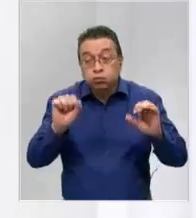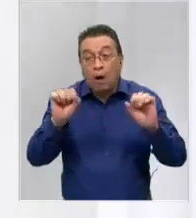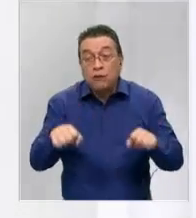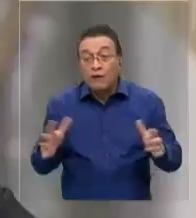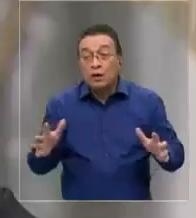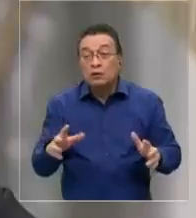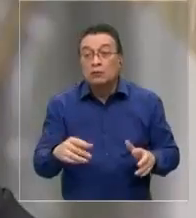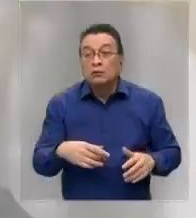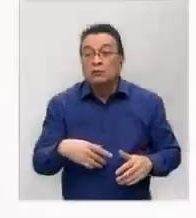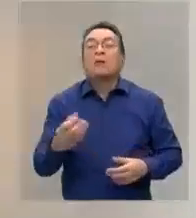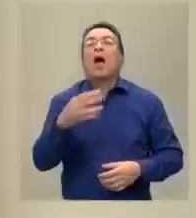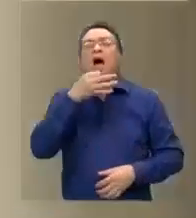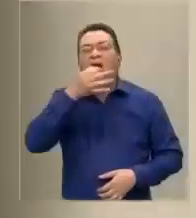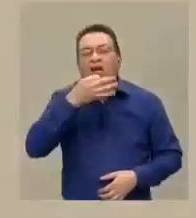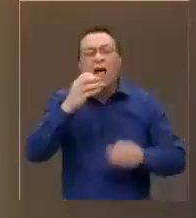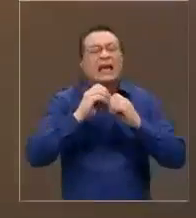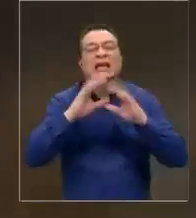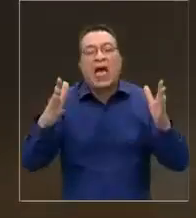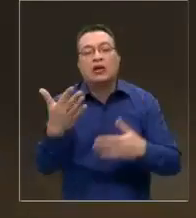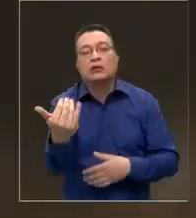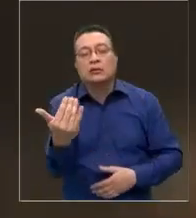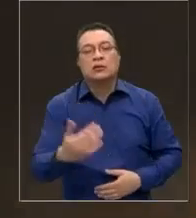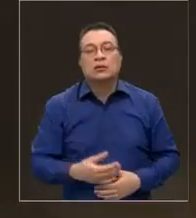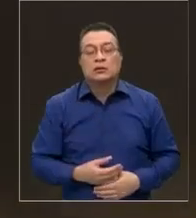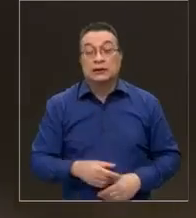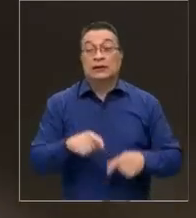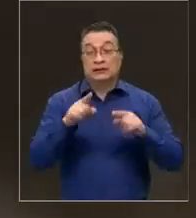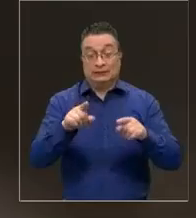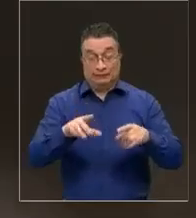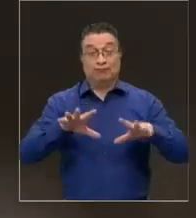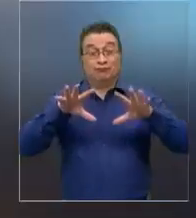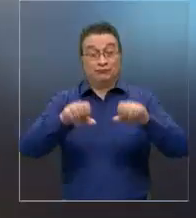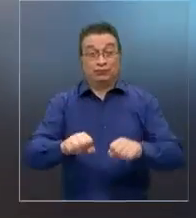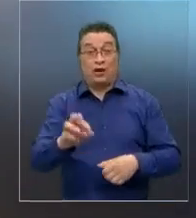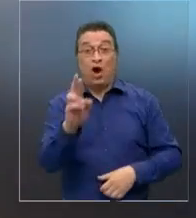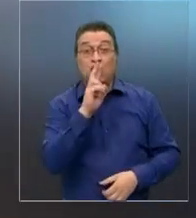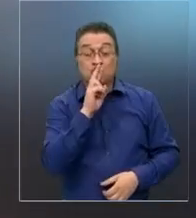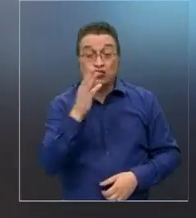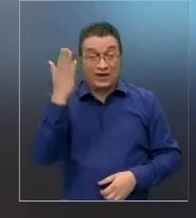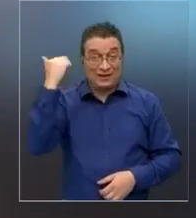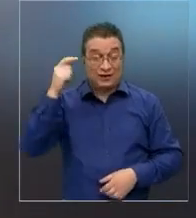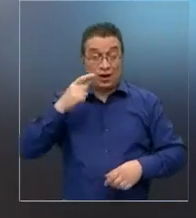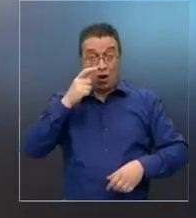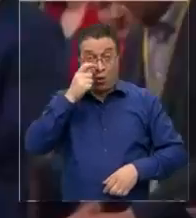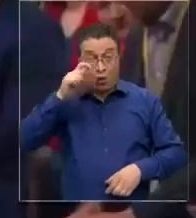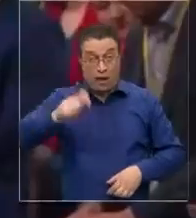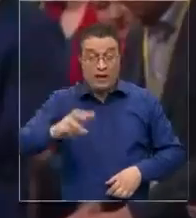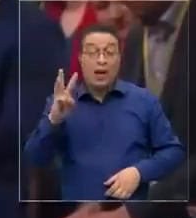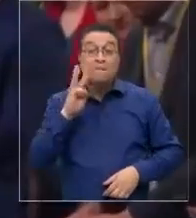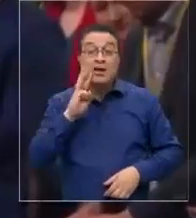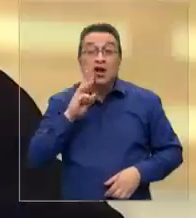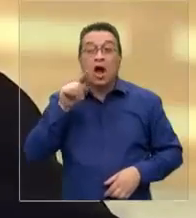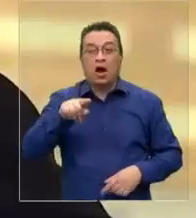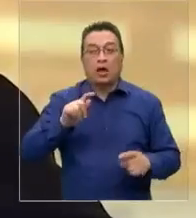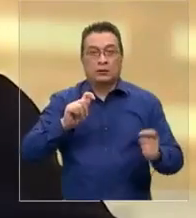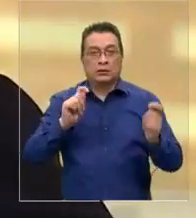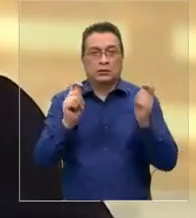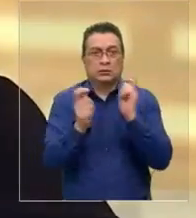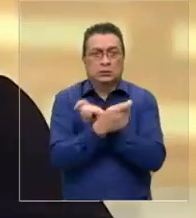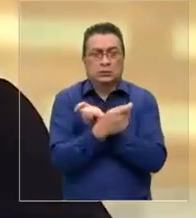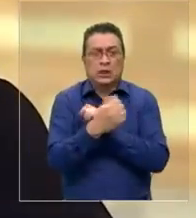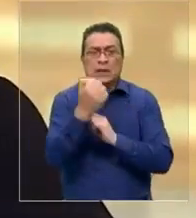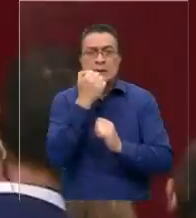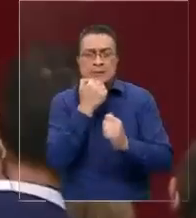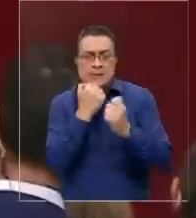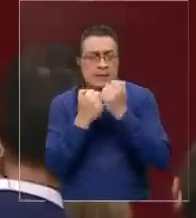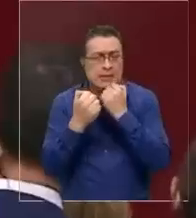Говорите прямо. Desde que lanzó la invasión rusa a Ucrania el pasado miércoles, su comportamiento se habría vuelto más